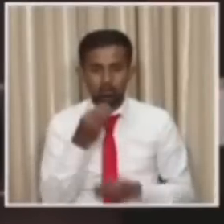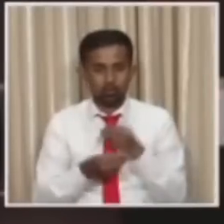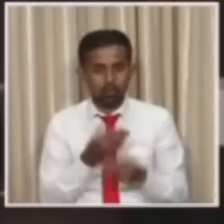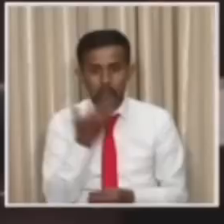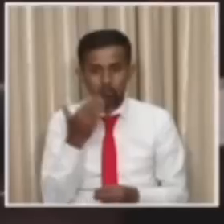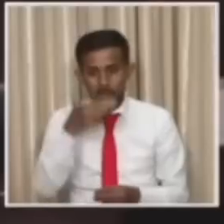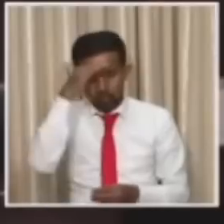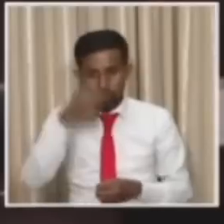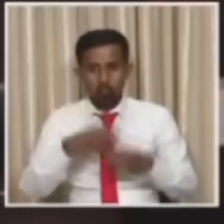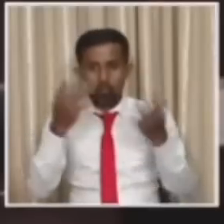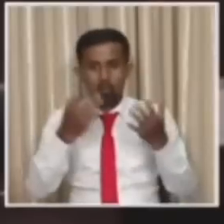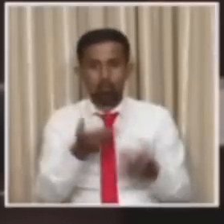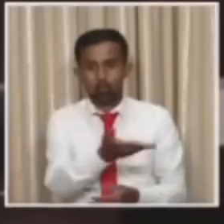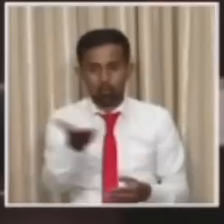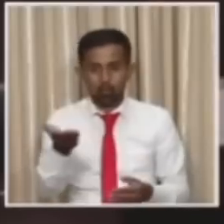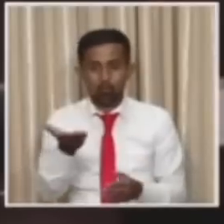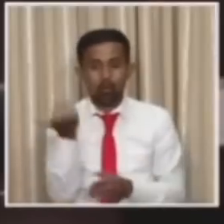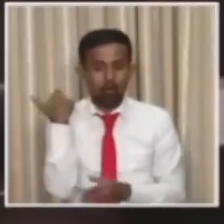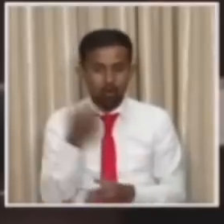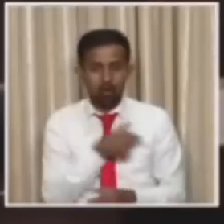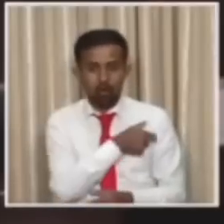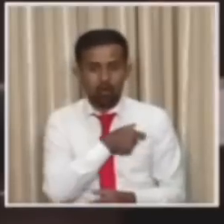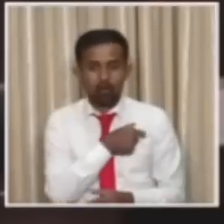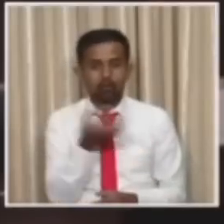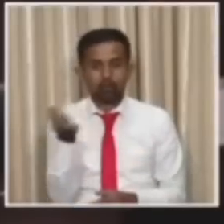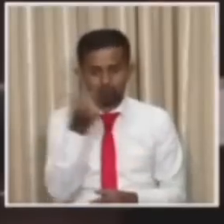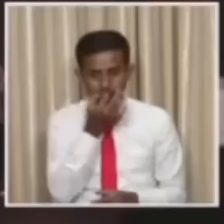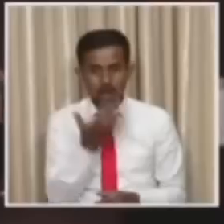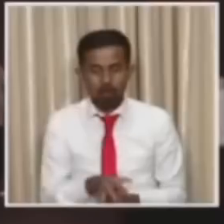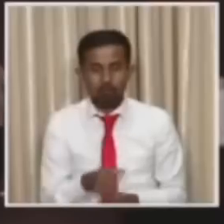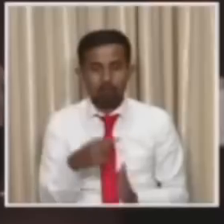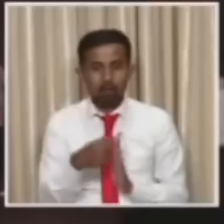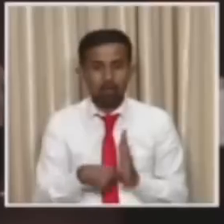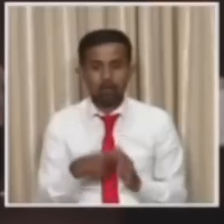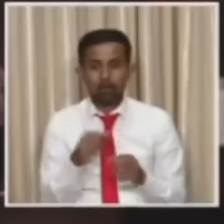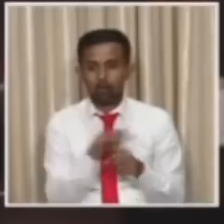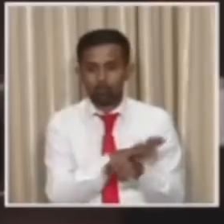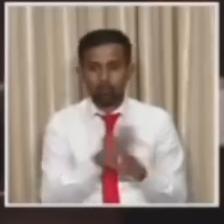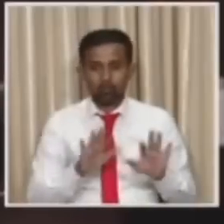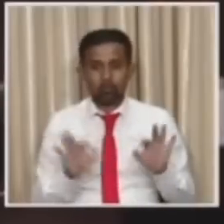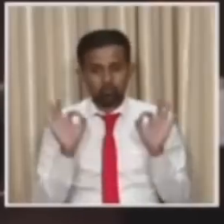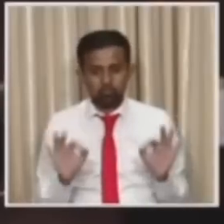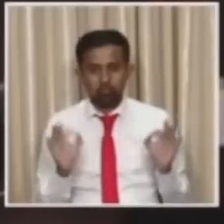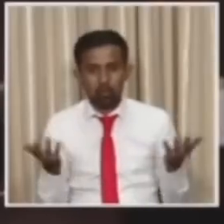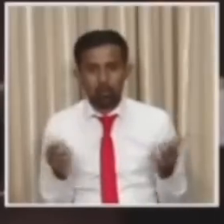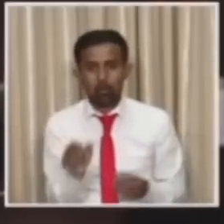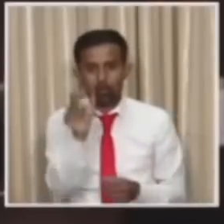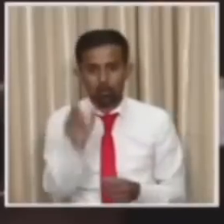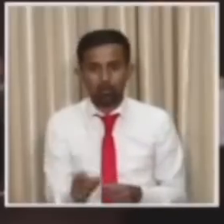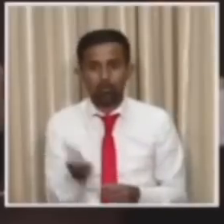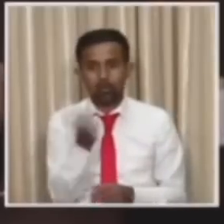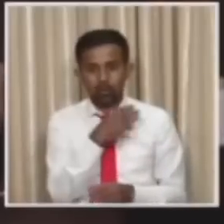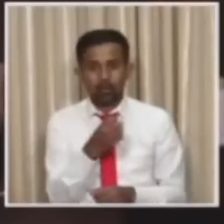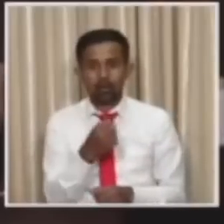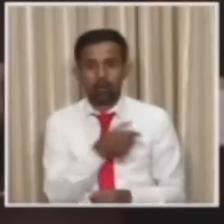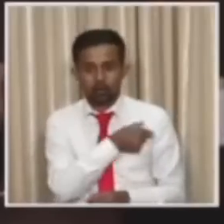පාස්කු ප්‍රහාරය කරේ ඔබතුමාගේ පෙර නායකයා කියලා අද වෙනතුරු චෝදනා තියෙනවා මේ රටේ කොවිඩ් පාලනය හරියට නොකරේ ඔබතුමාගේ ඉස්සර නායකයා කියලා අද